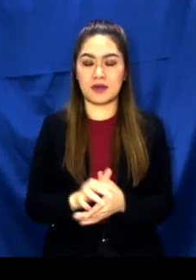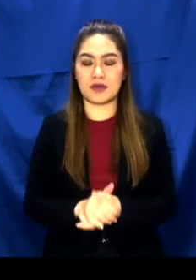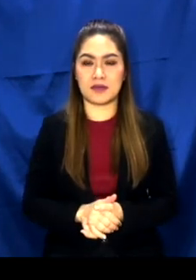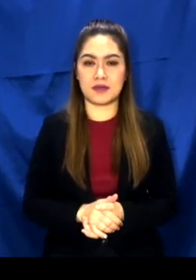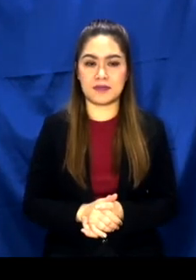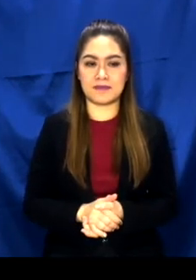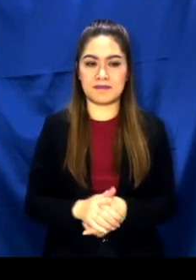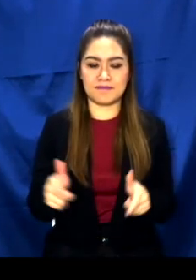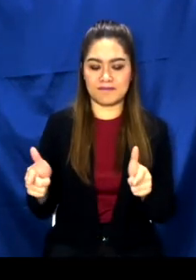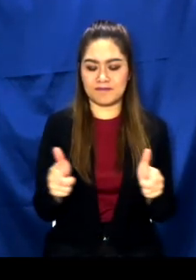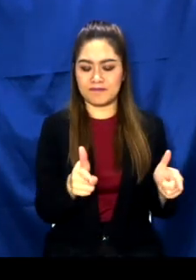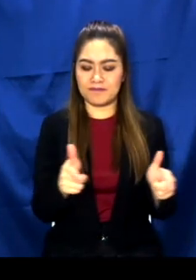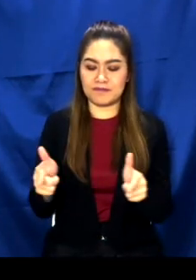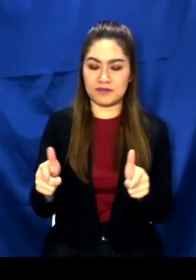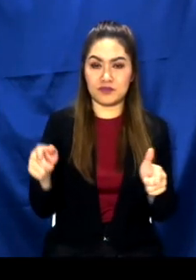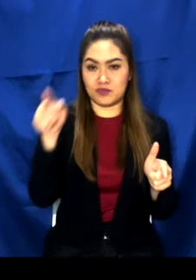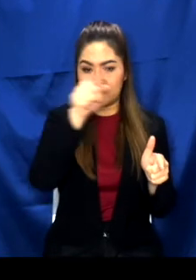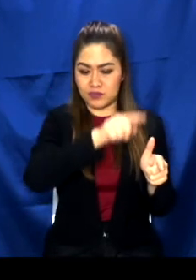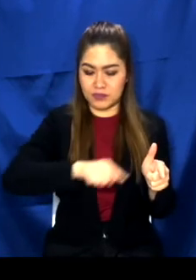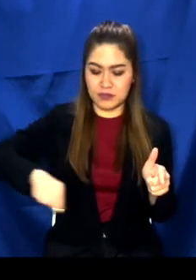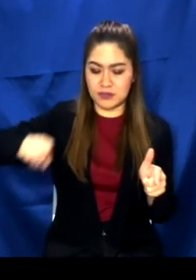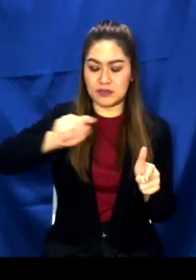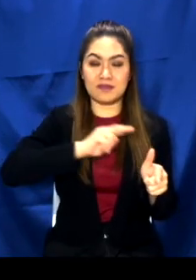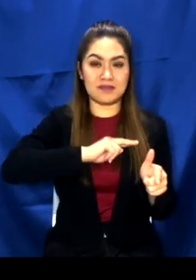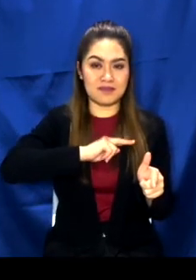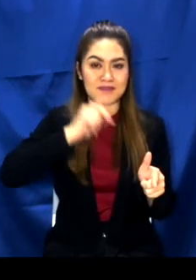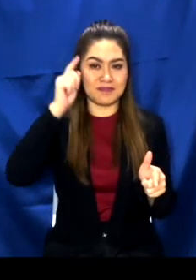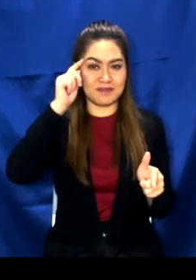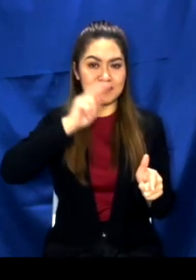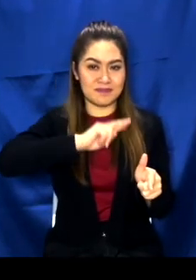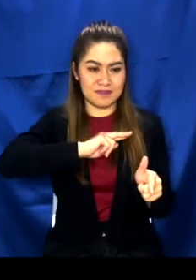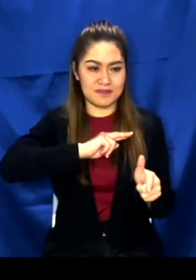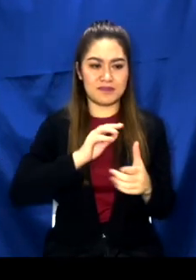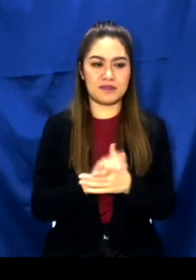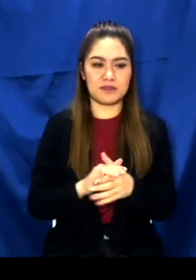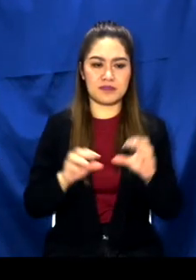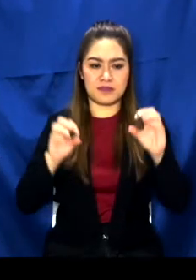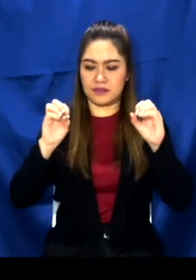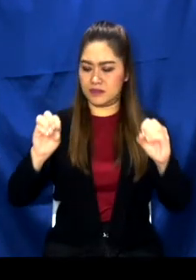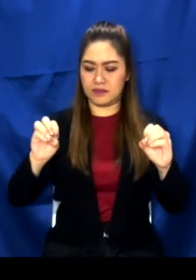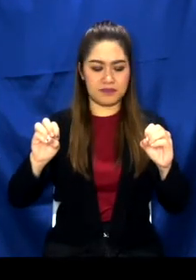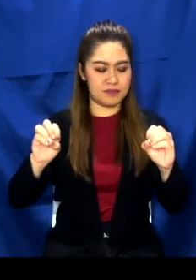แล้วก็ขยับวงกลมเอาค่ะวงกลมนี้เรากะเอาเองนะกะให้มันเท่ากัน